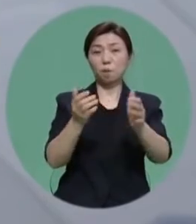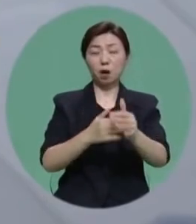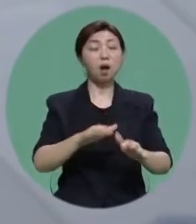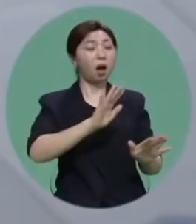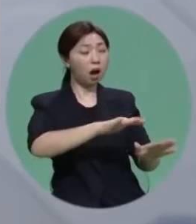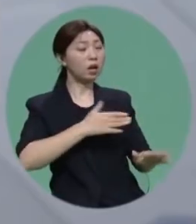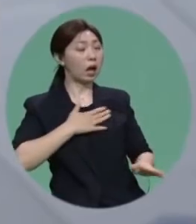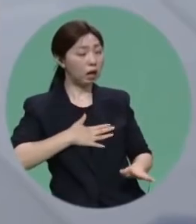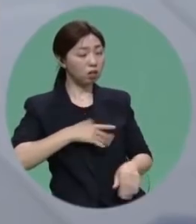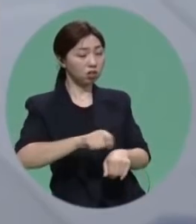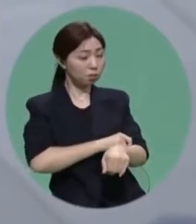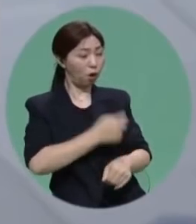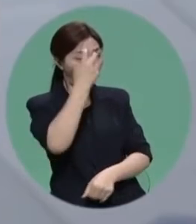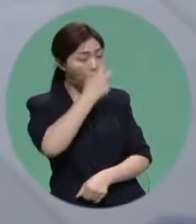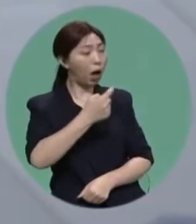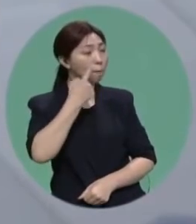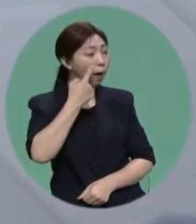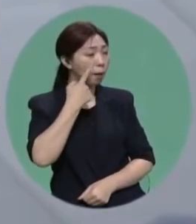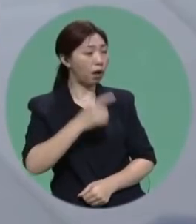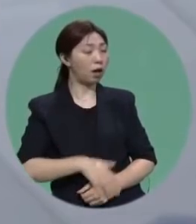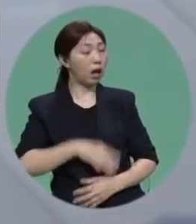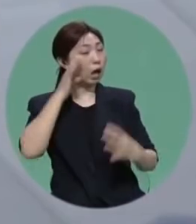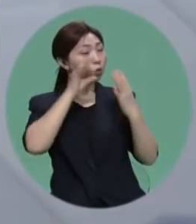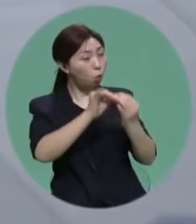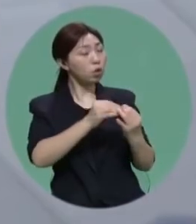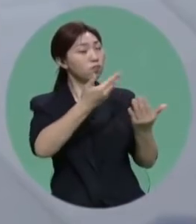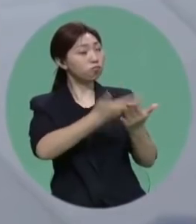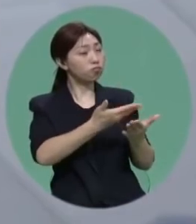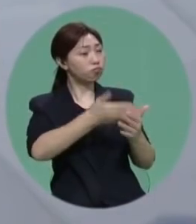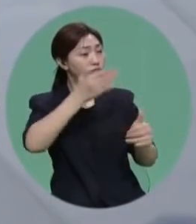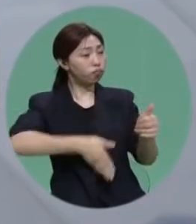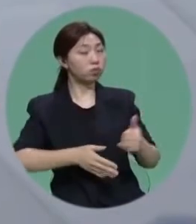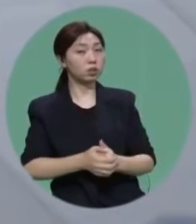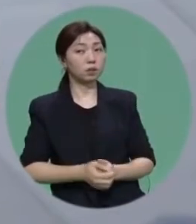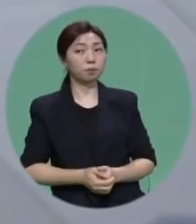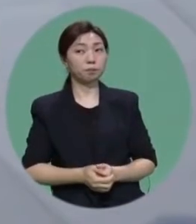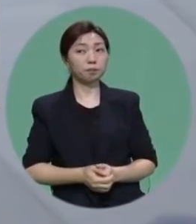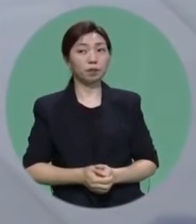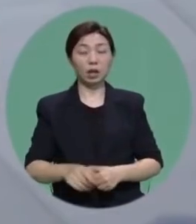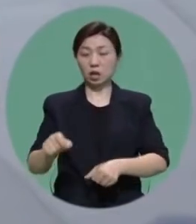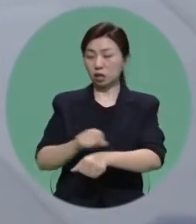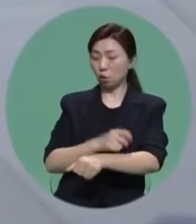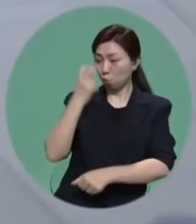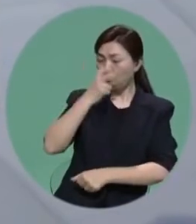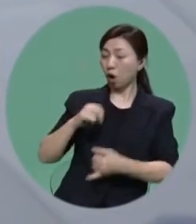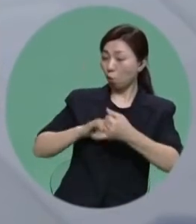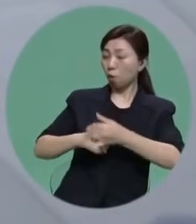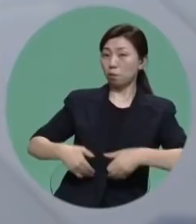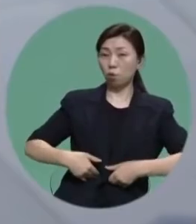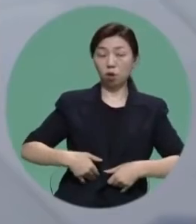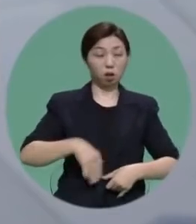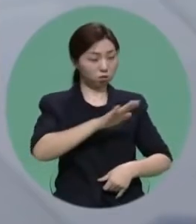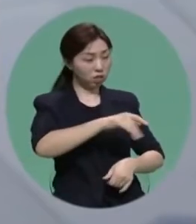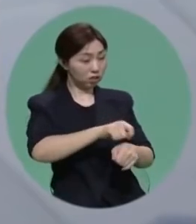특검하자고요. 그 왜 동의를 안 하십니까? 지금 동의해 주세요. 당연히 수사가 동의하세요. 이루어져야죠.